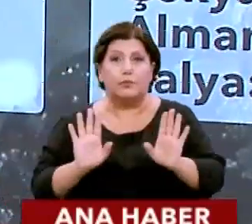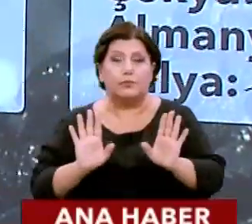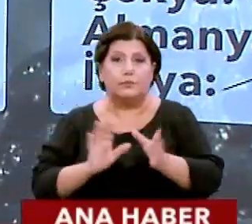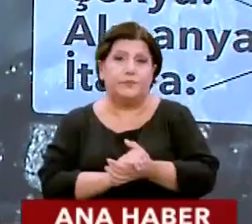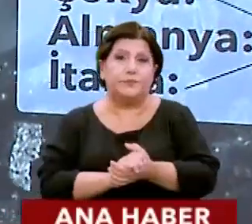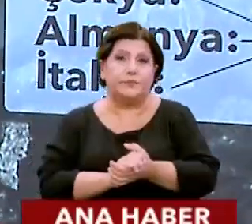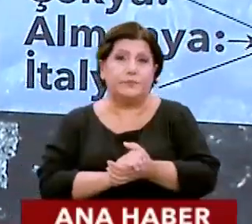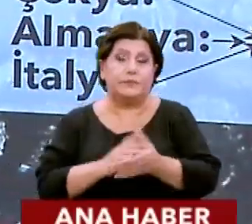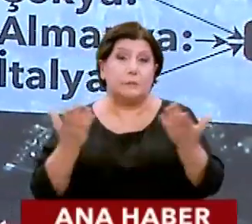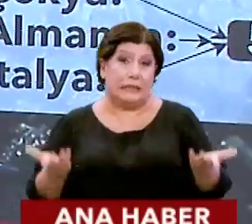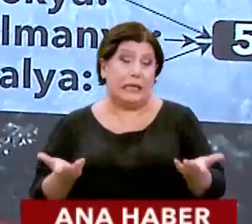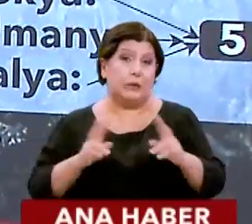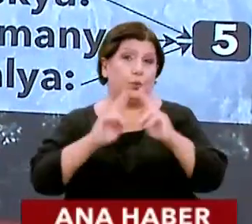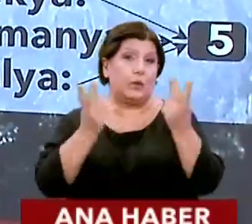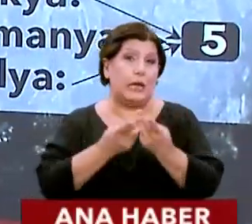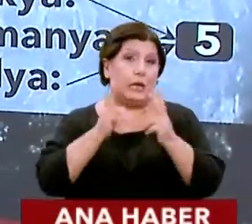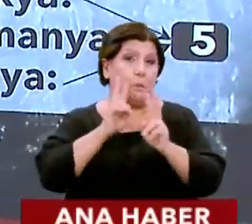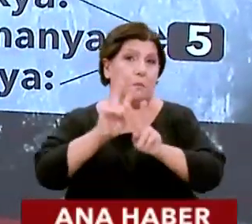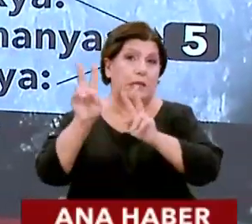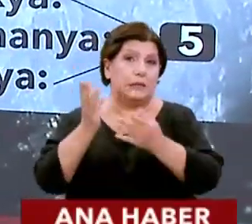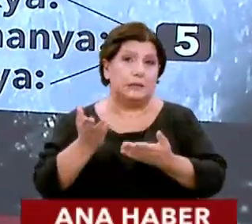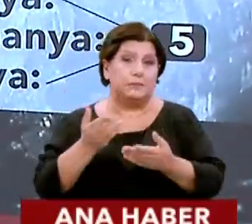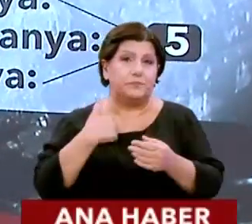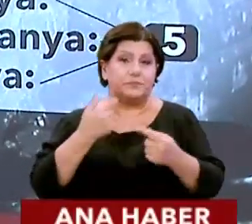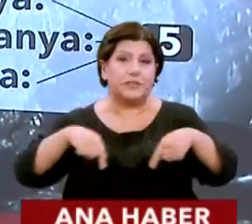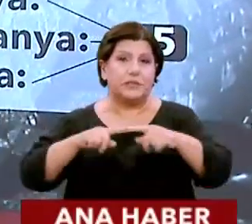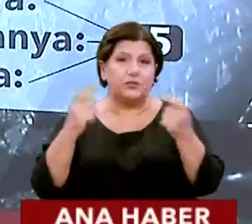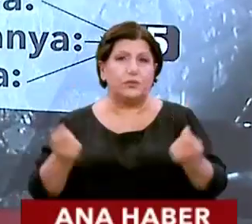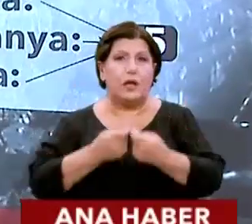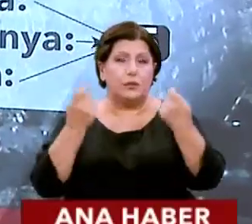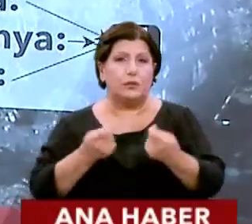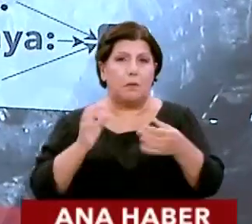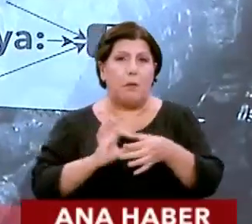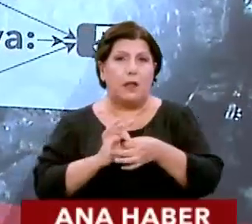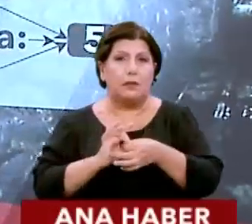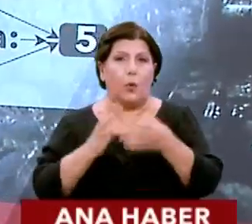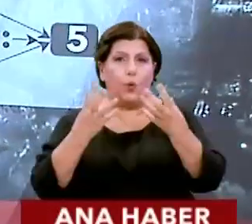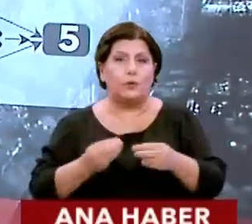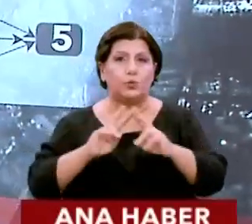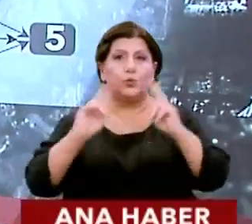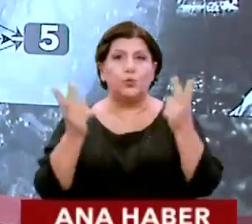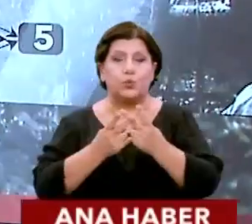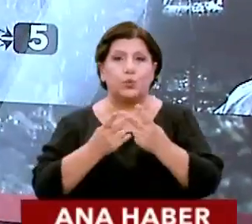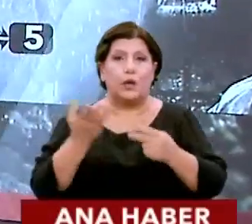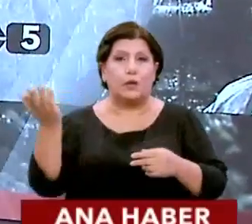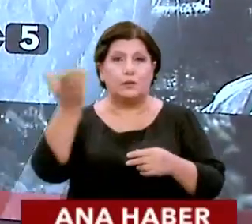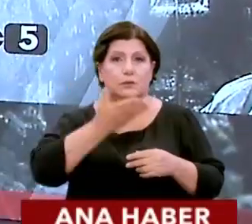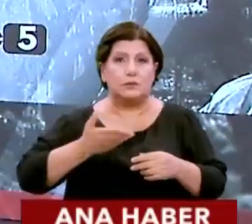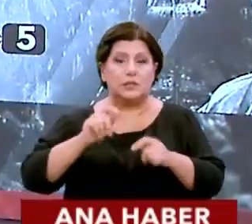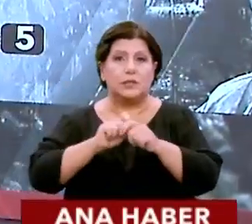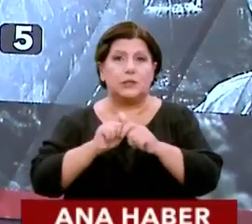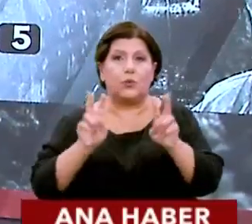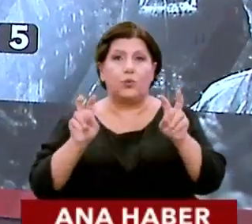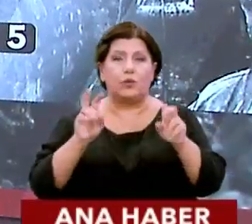Bir de dünyaya bakalım ilo Biz çalışanların bağlı bulunduğu dünyanın işte iş